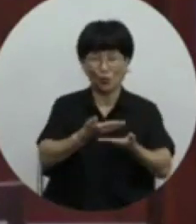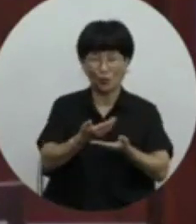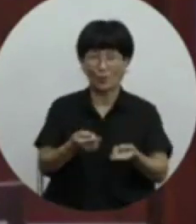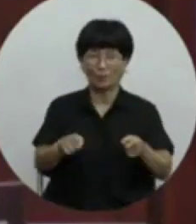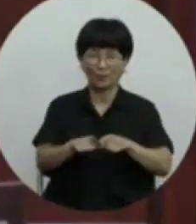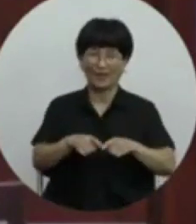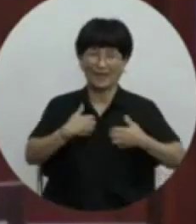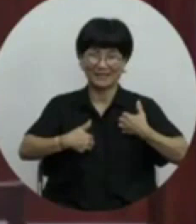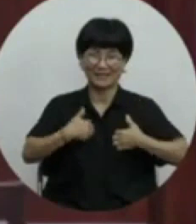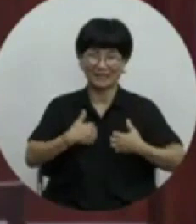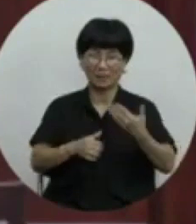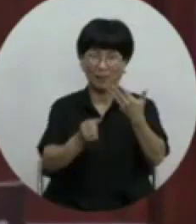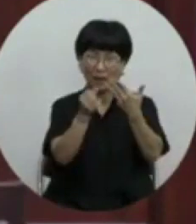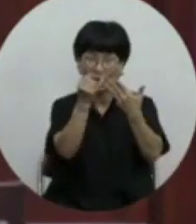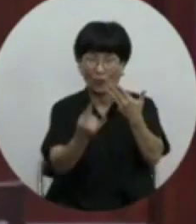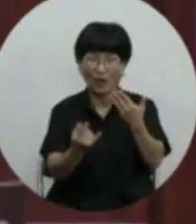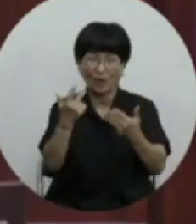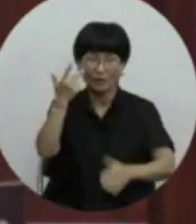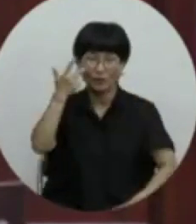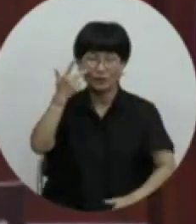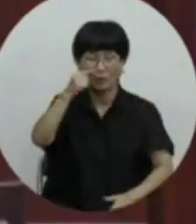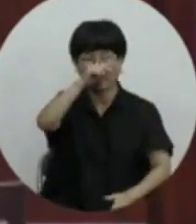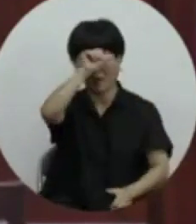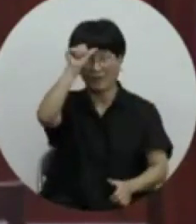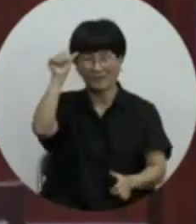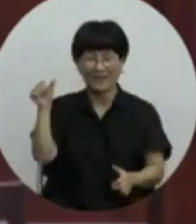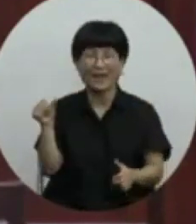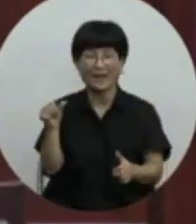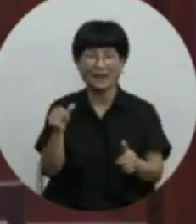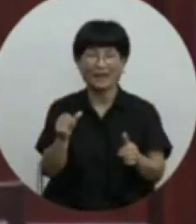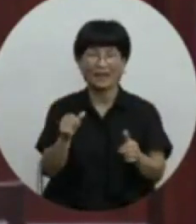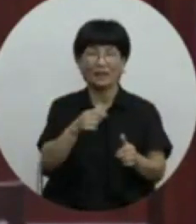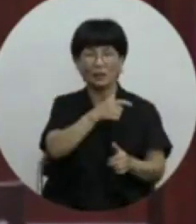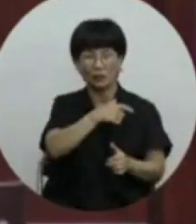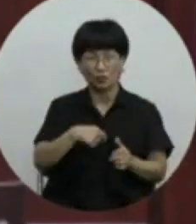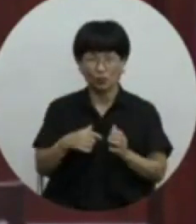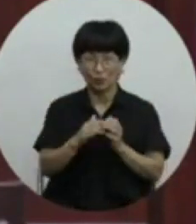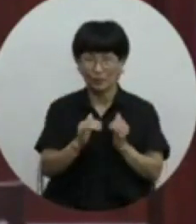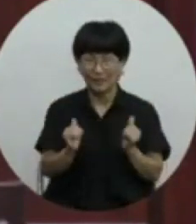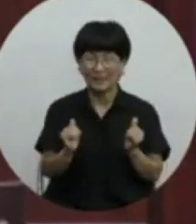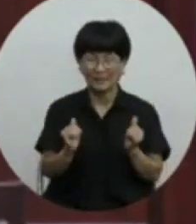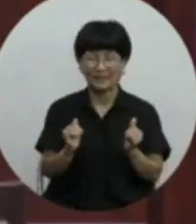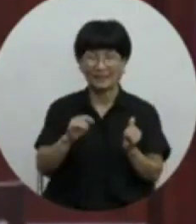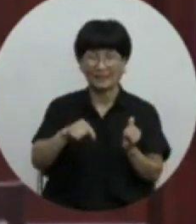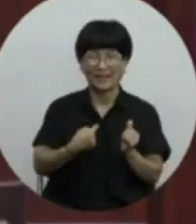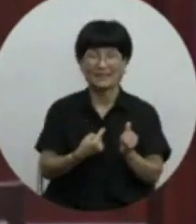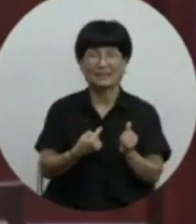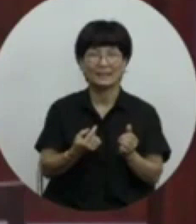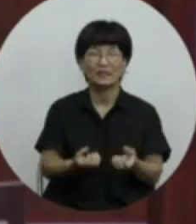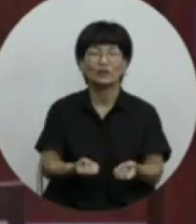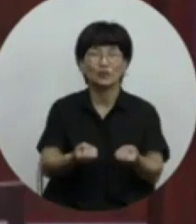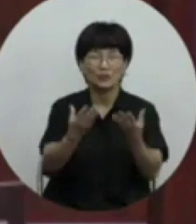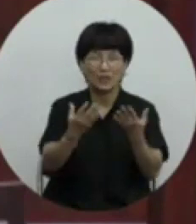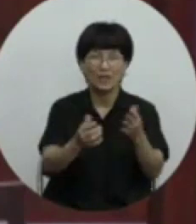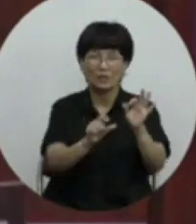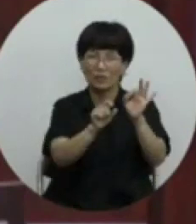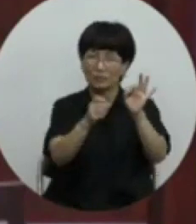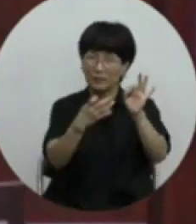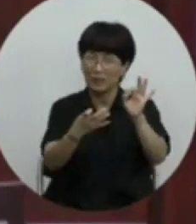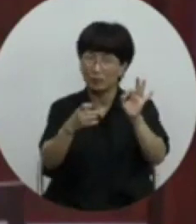즐기는 제8회 여주시 평생학습 주민자치축제가 10월 13일부터